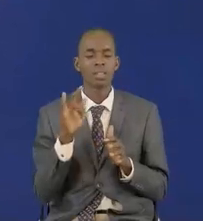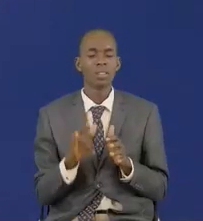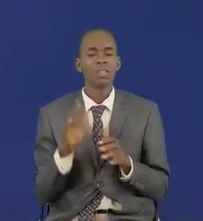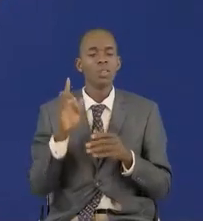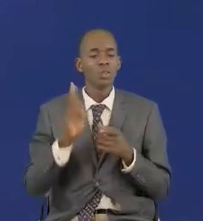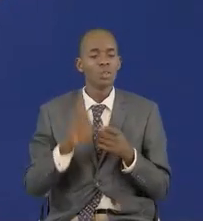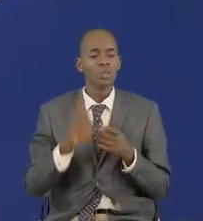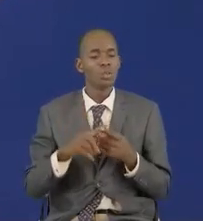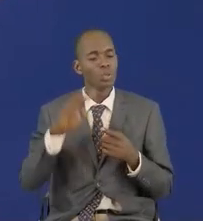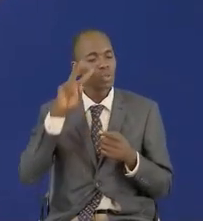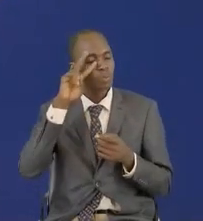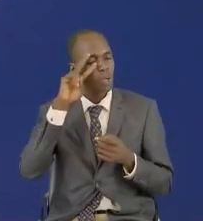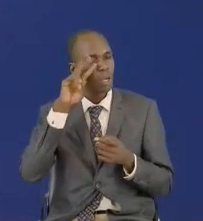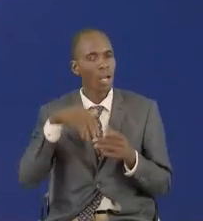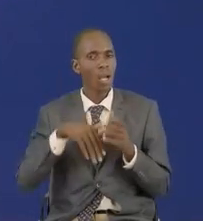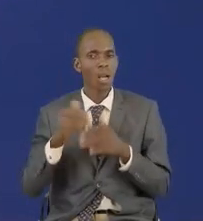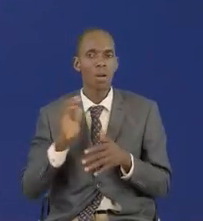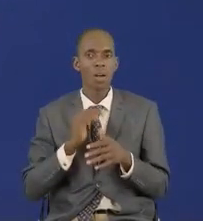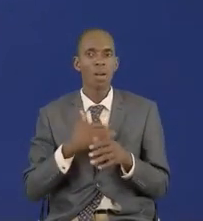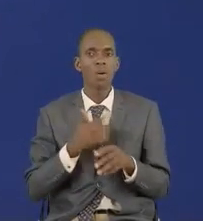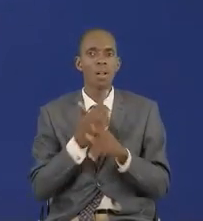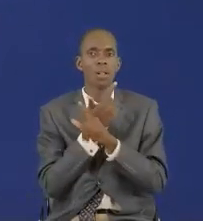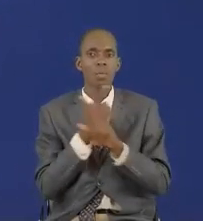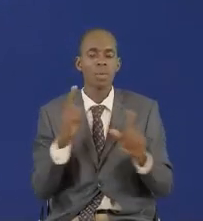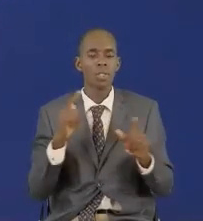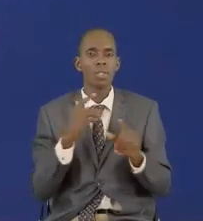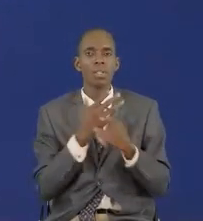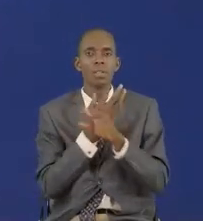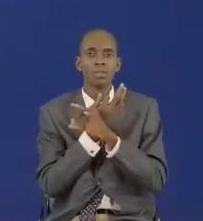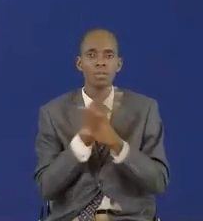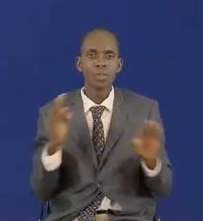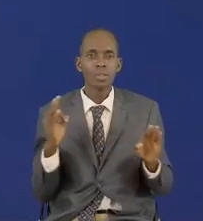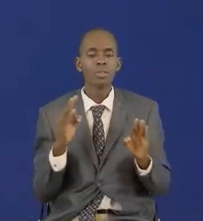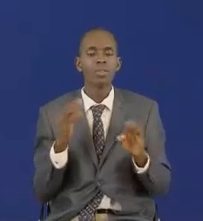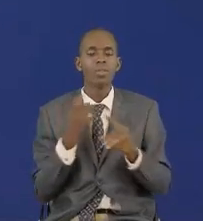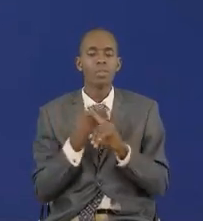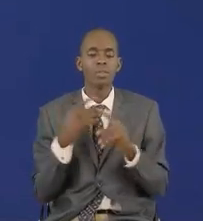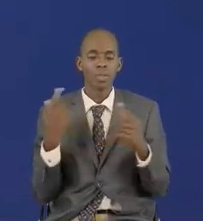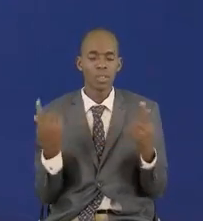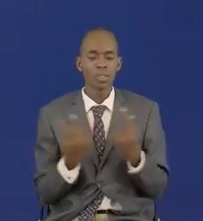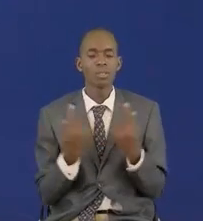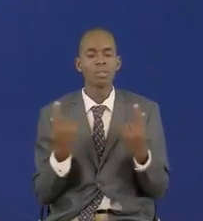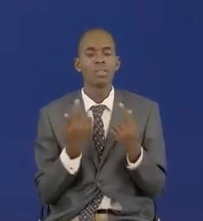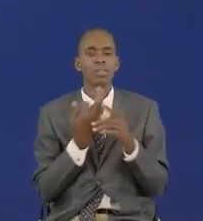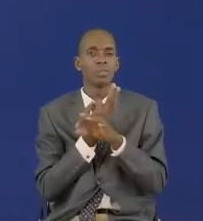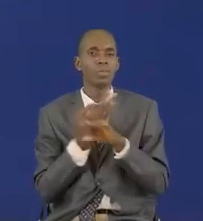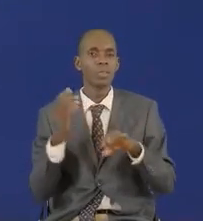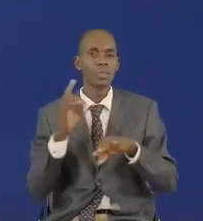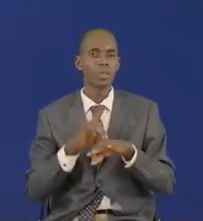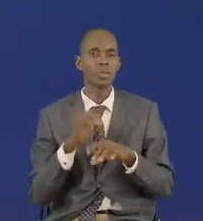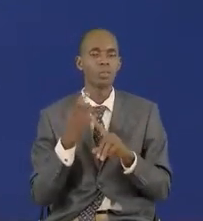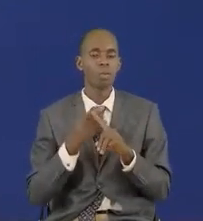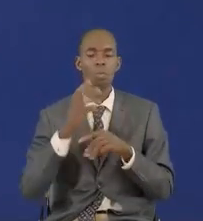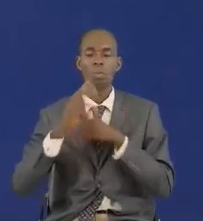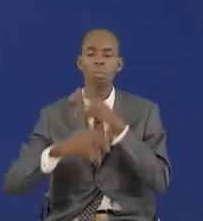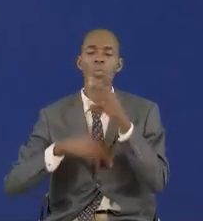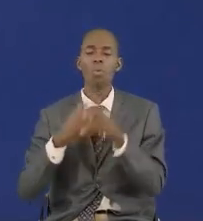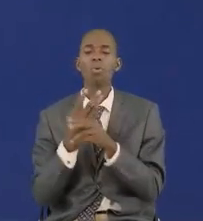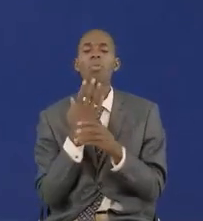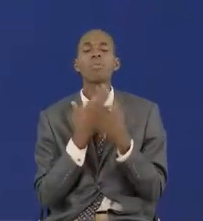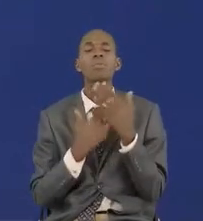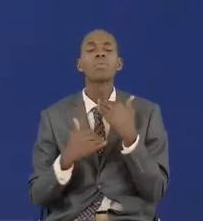introduire glissé parmi nous pour épier notre liberté la liberté que nous avons être libéré du péché libéré